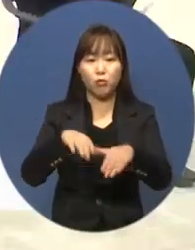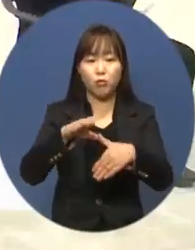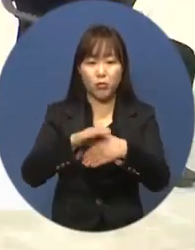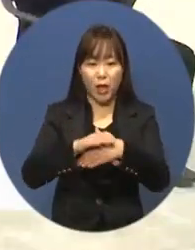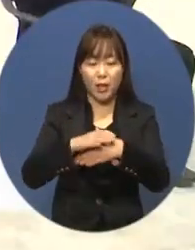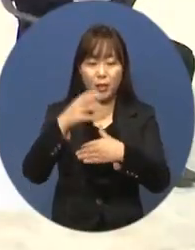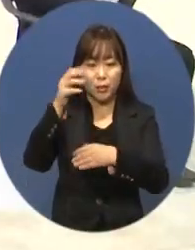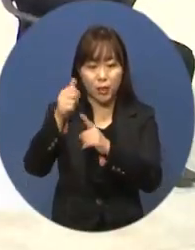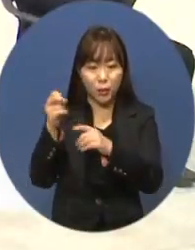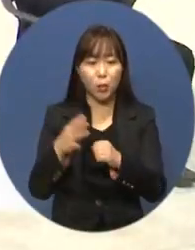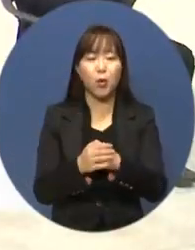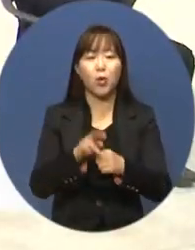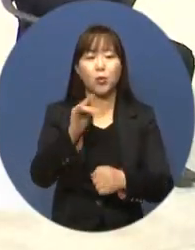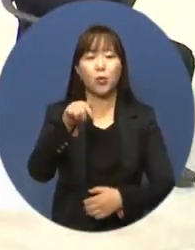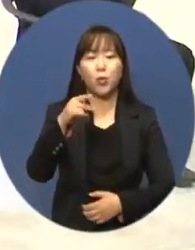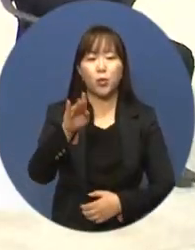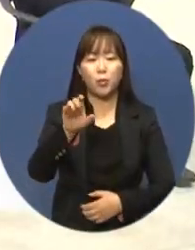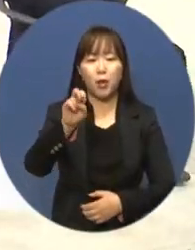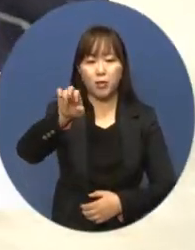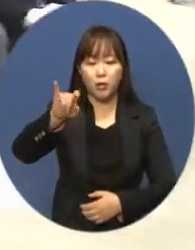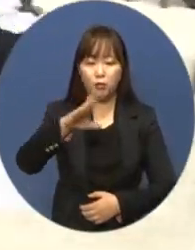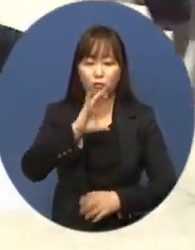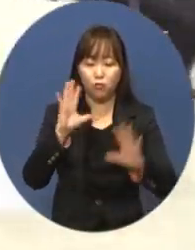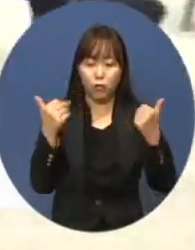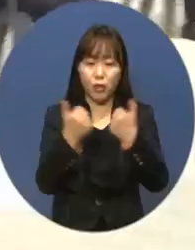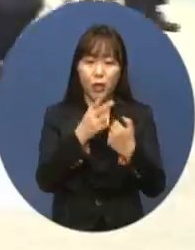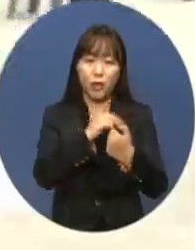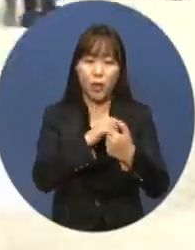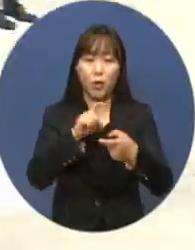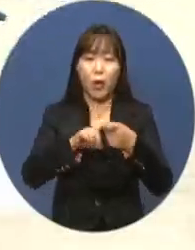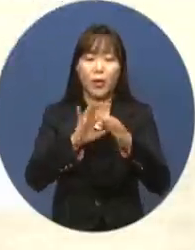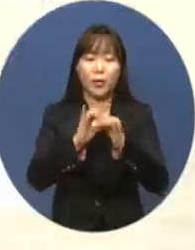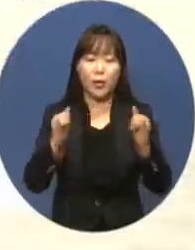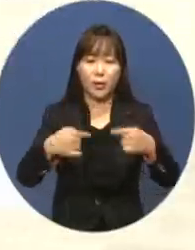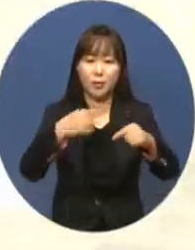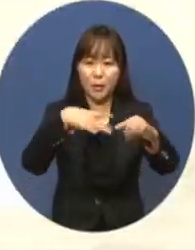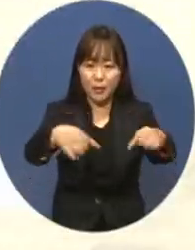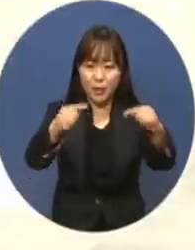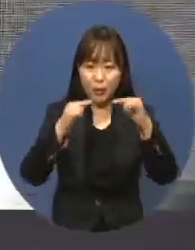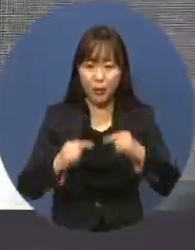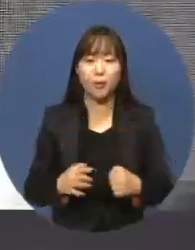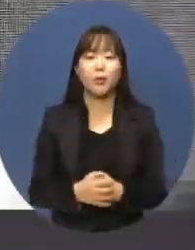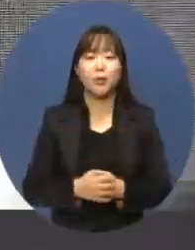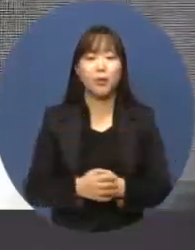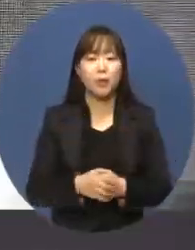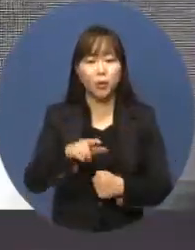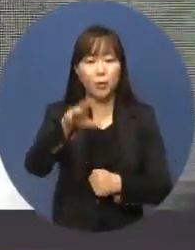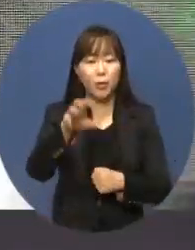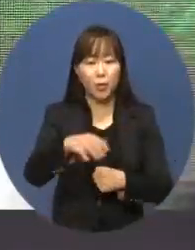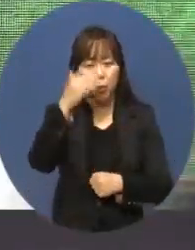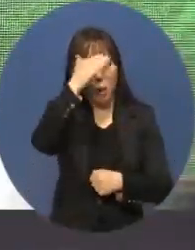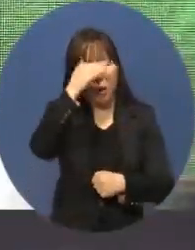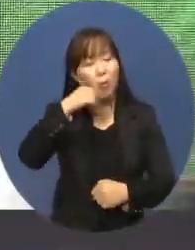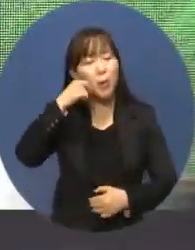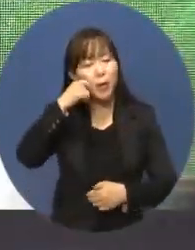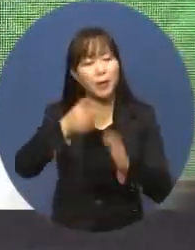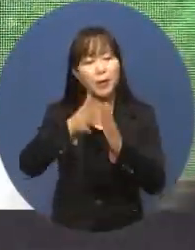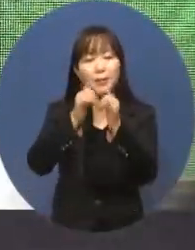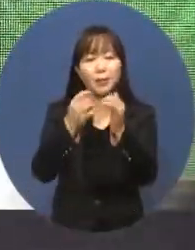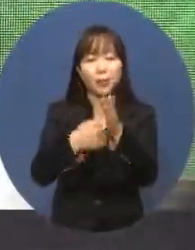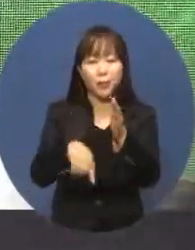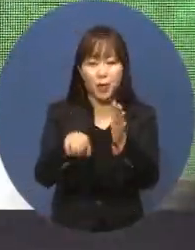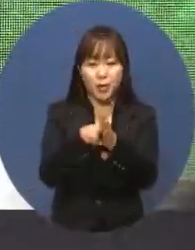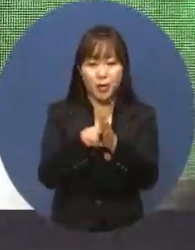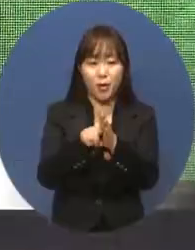소병철 국회의원 된 관계자들 만 참석해 소규모로 진행되었으며 현장에서 관람하지 못하는 시민을 위해